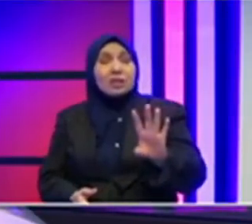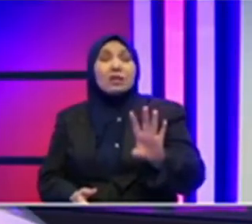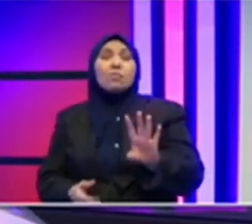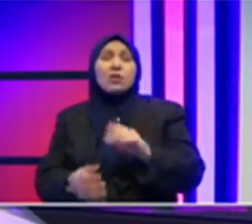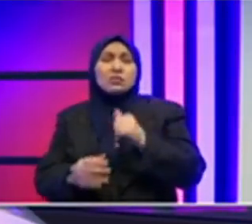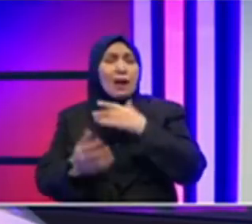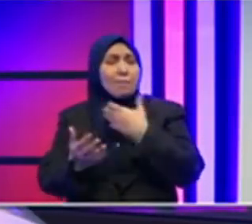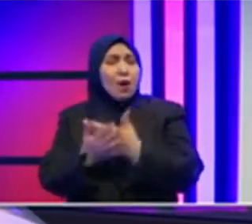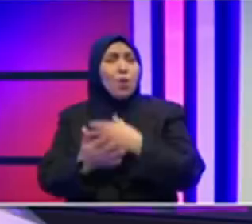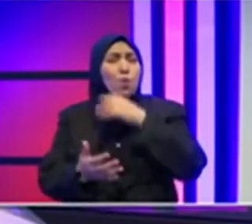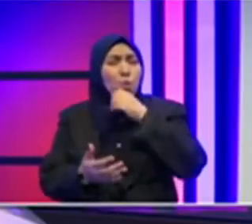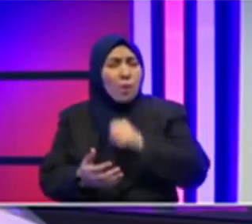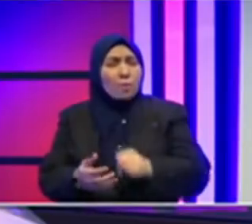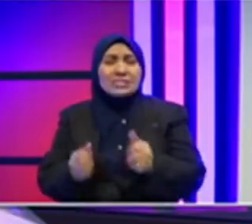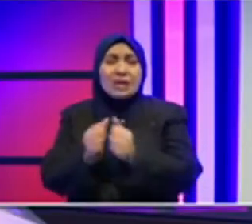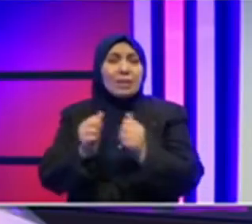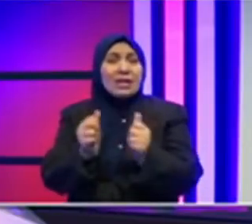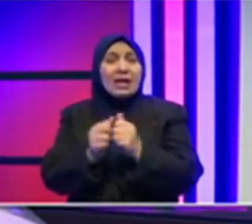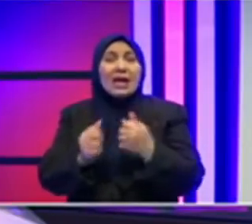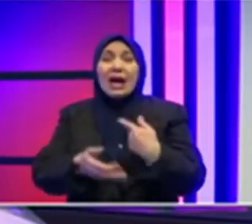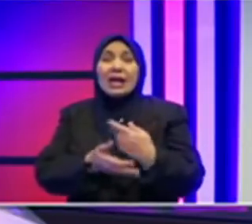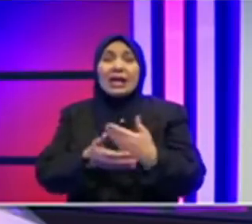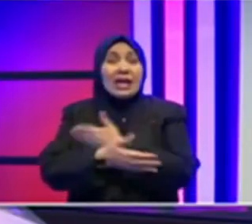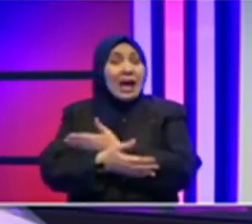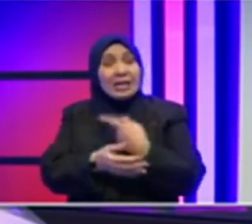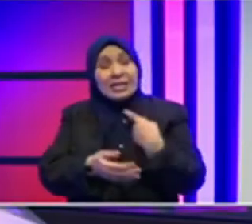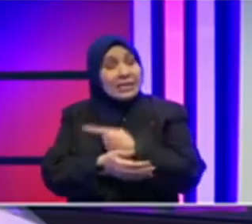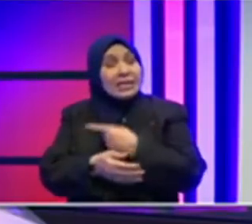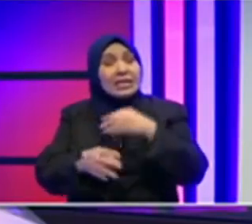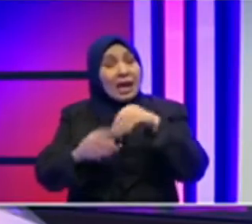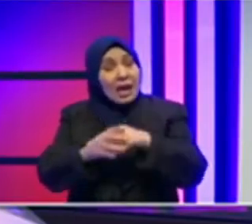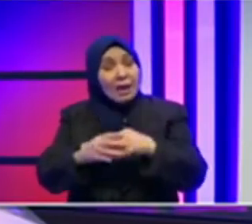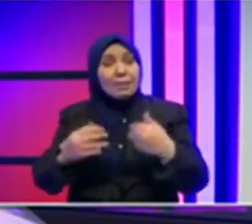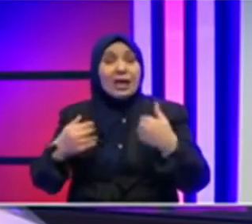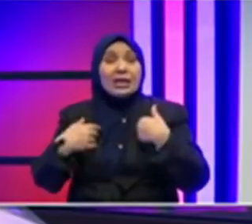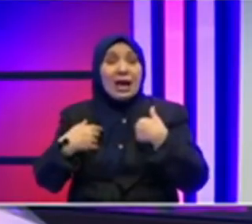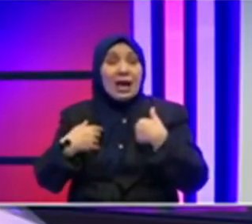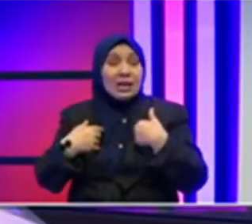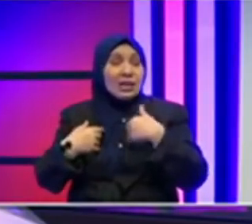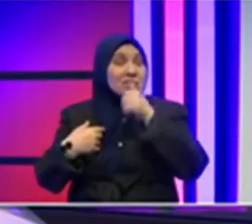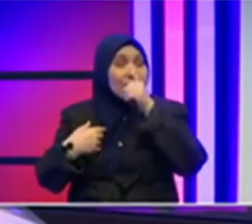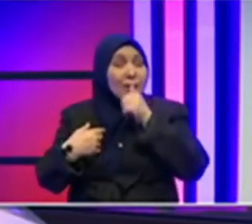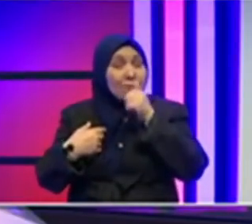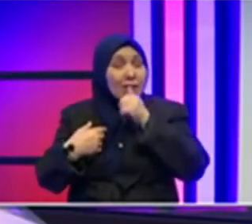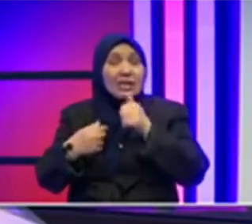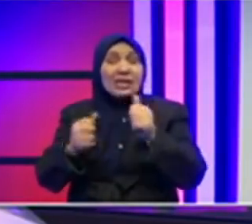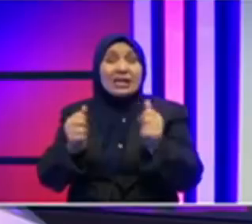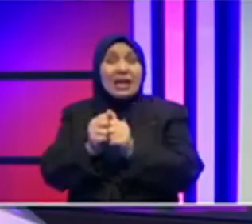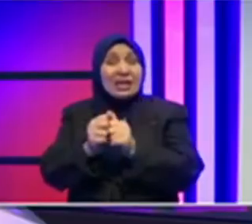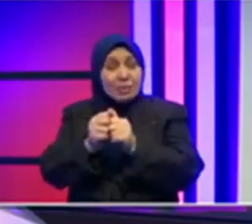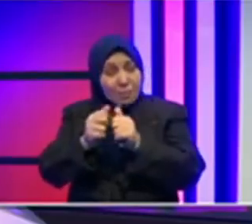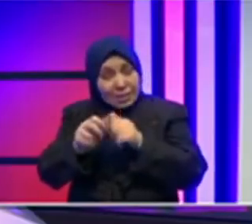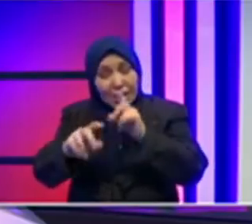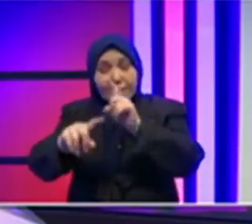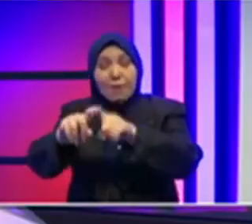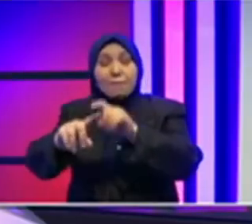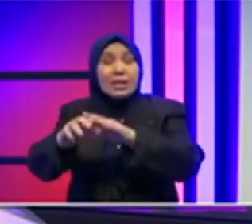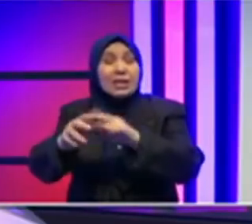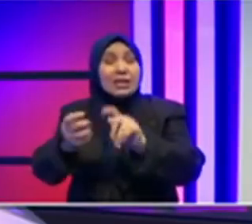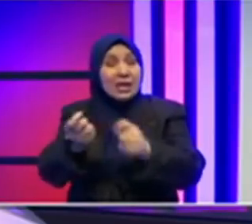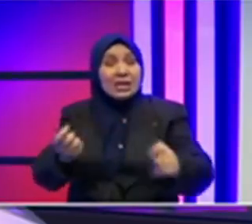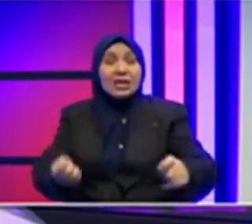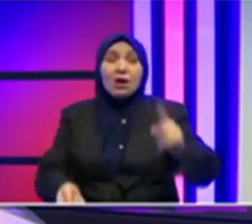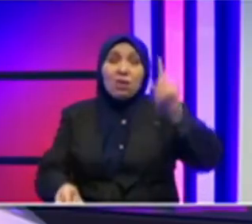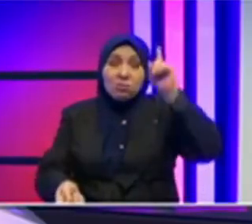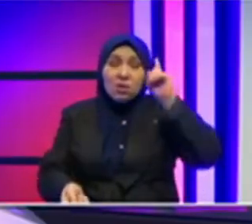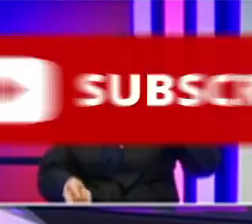hidup kita bersama dengan anak kita dalam keadaan bisababin, dengan tali Allah. Ya, kalau dalam surah Ali Imran itu istilahnya hablum minallah,